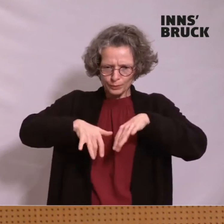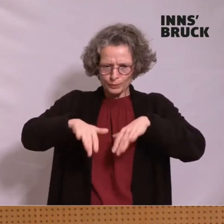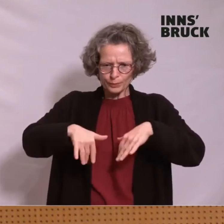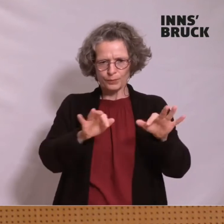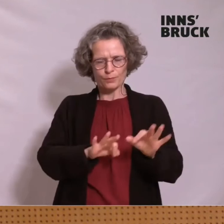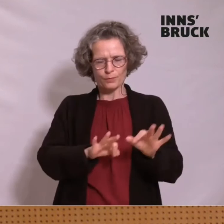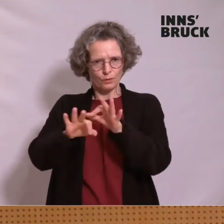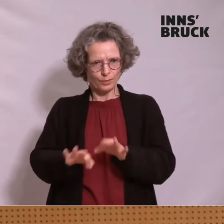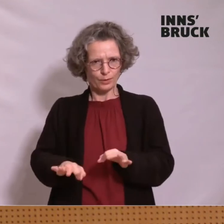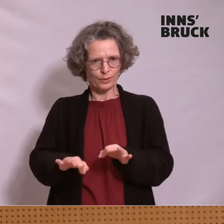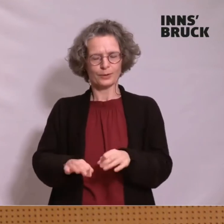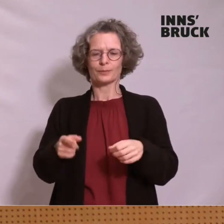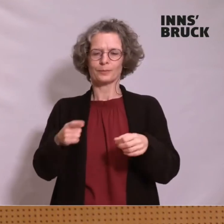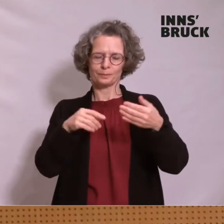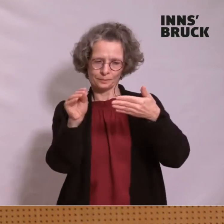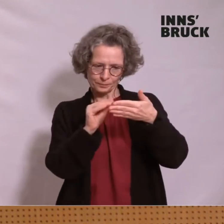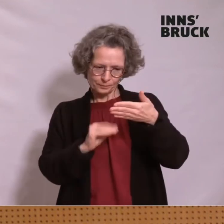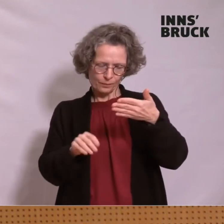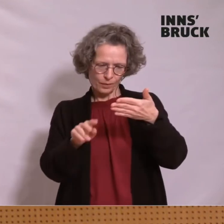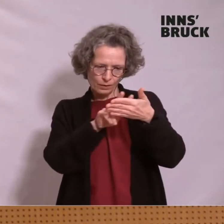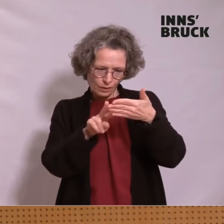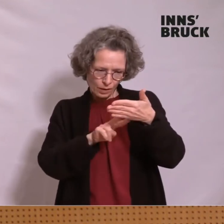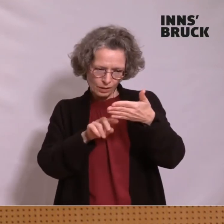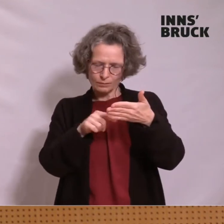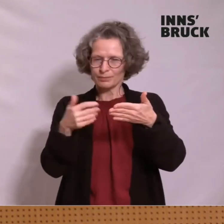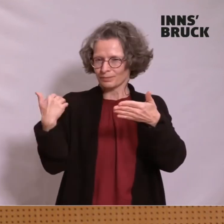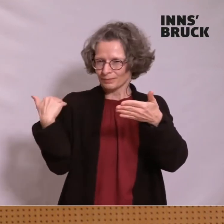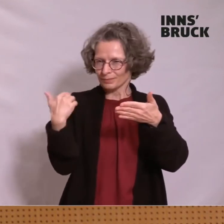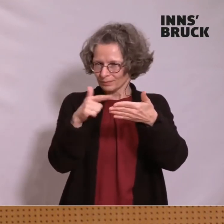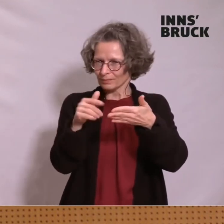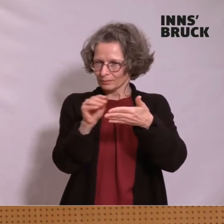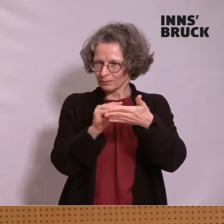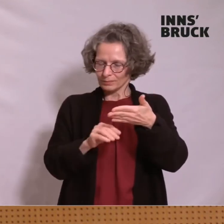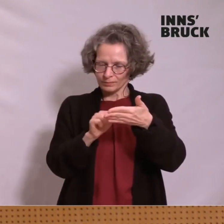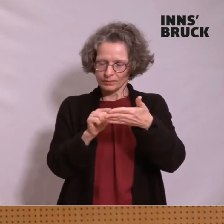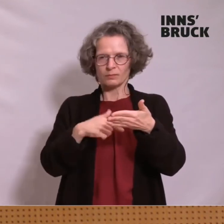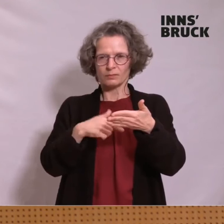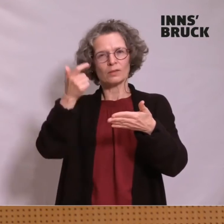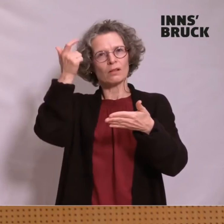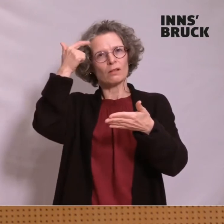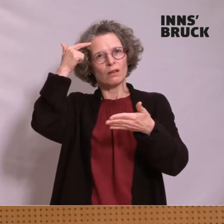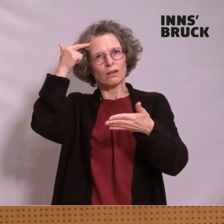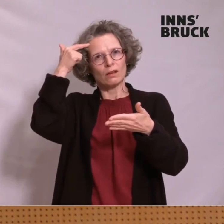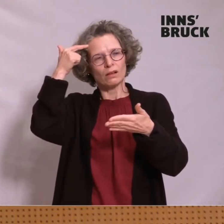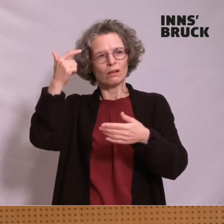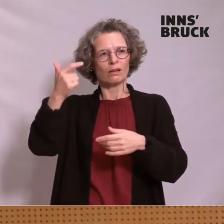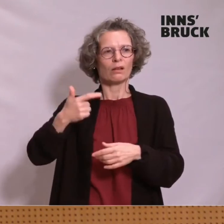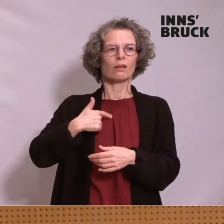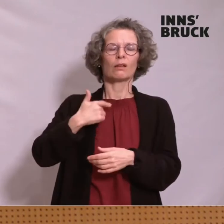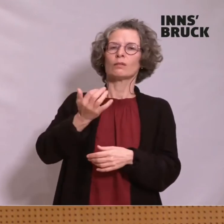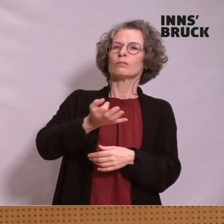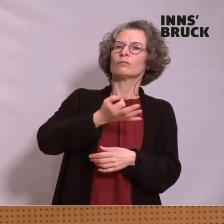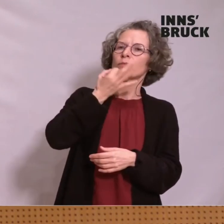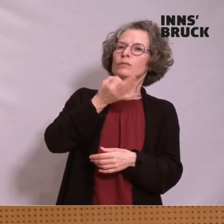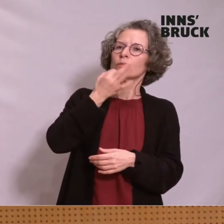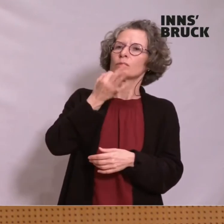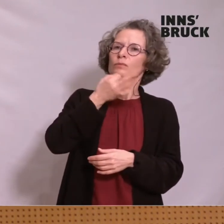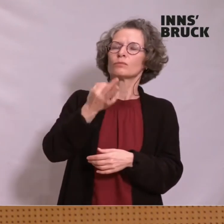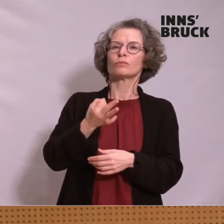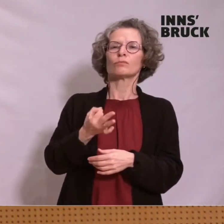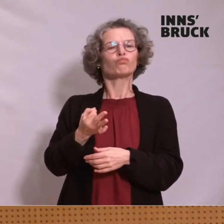kam mir beim Lesen meiner Ausführung der letzten Jahre der Gedanke, gehaltene Reden etwas angepasst erneut zu